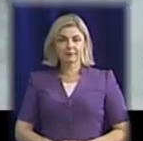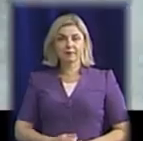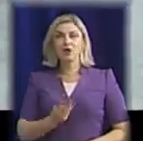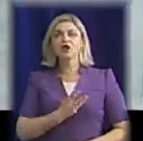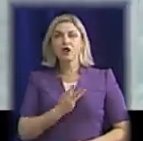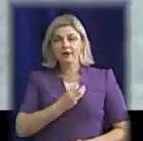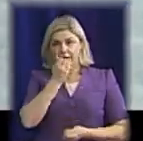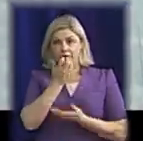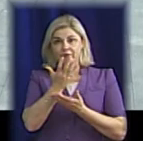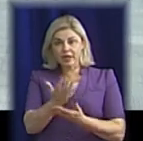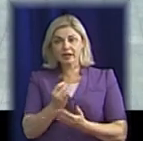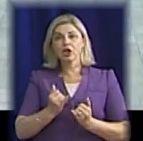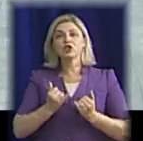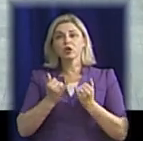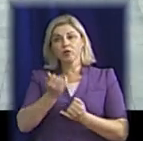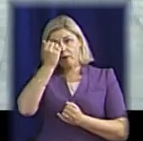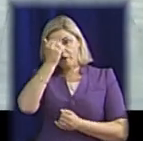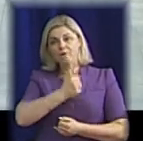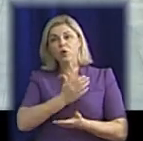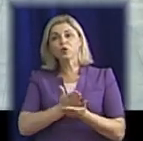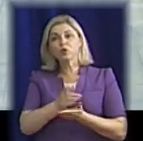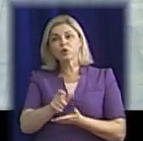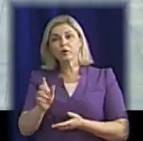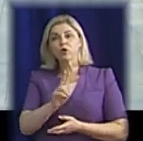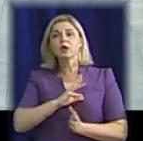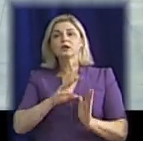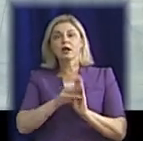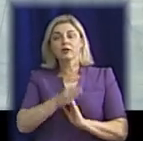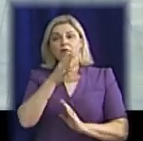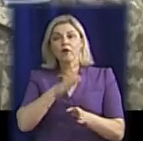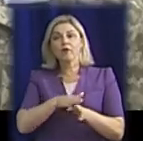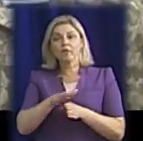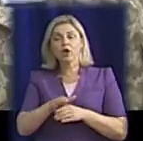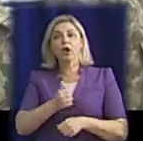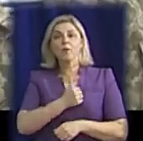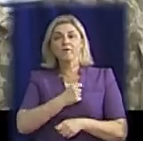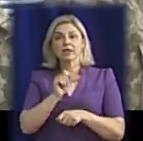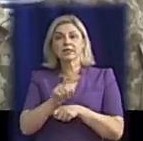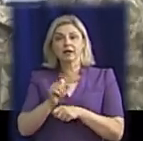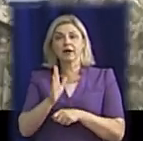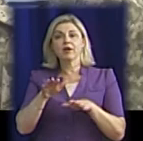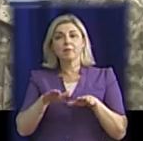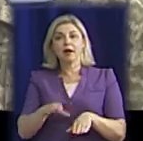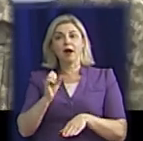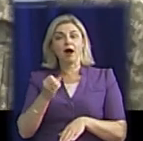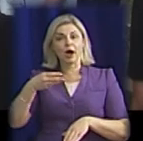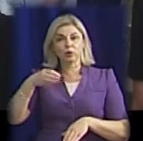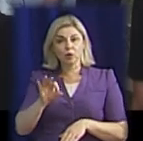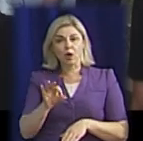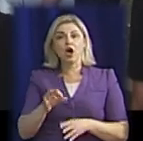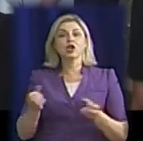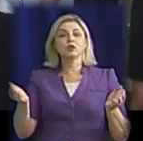Бажаючи покласти квіти та вшанувати пам'ять військовослужбовців, які загинули під час виконання бойових завдань в зоні проведення антитерористичної